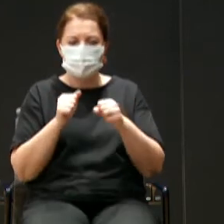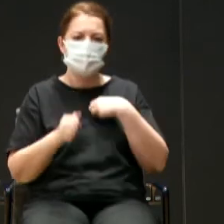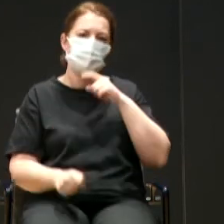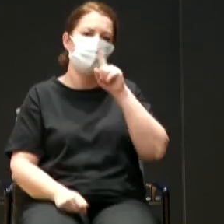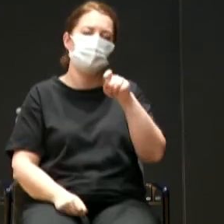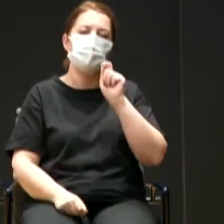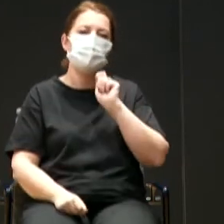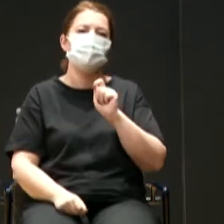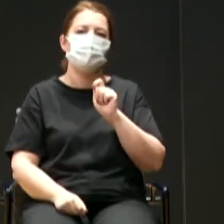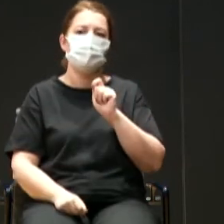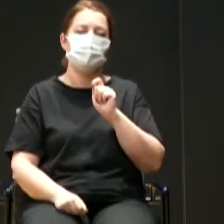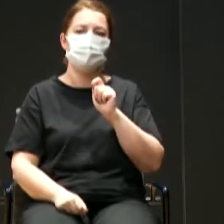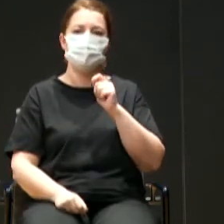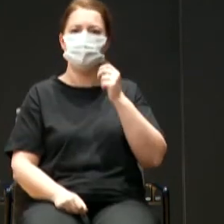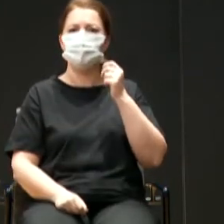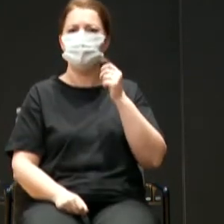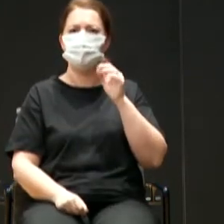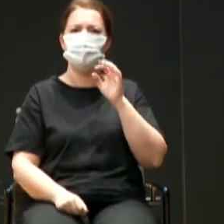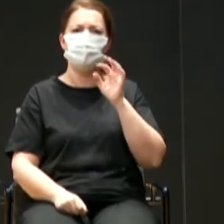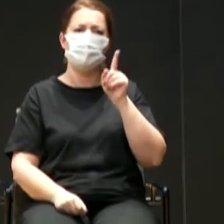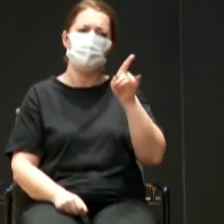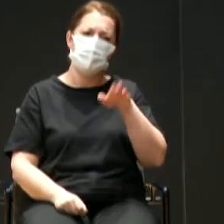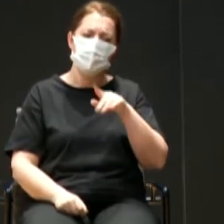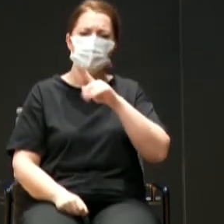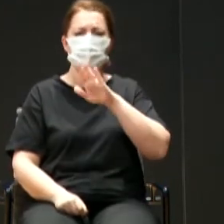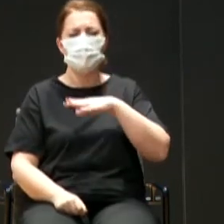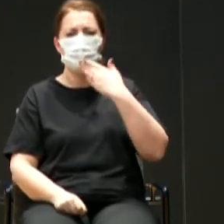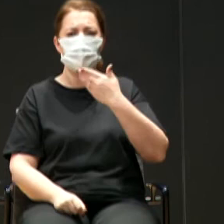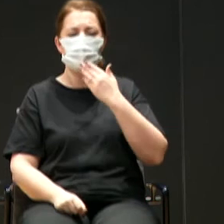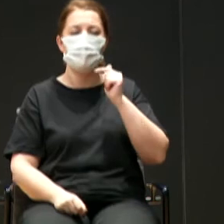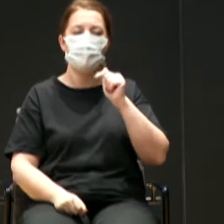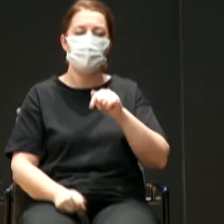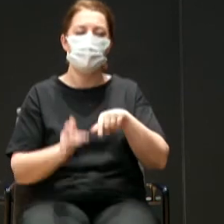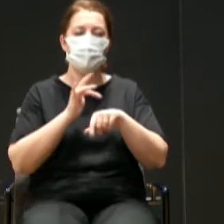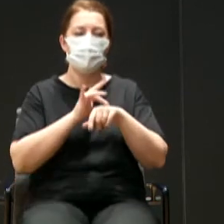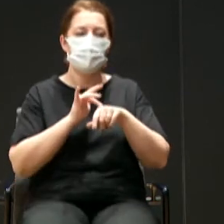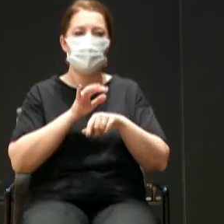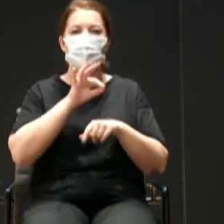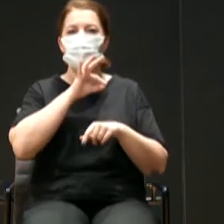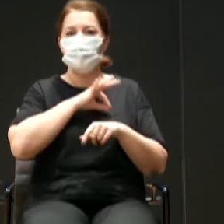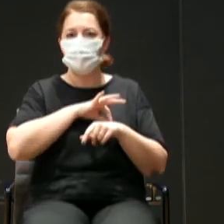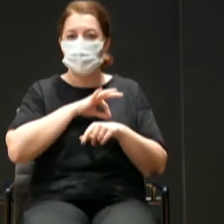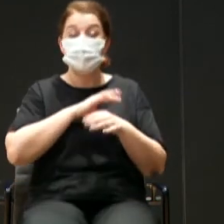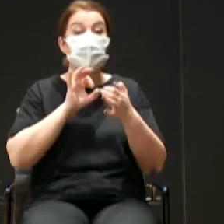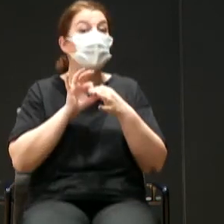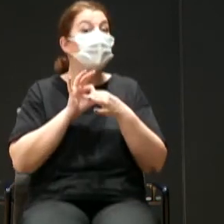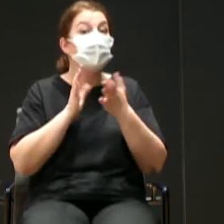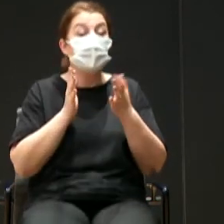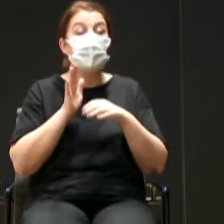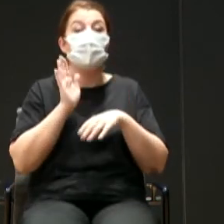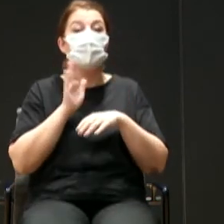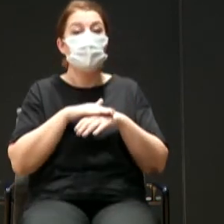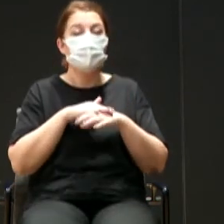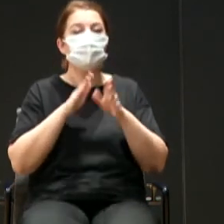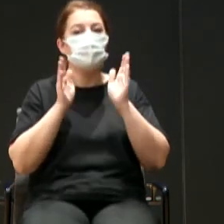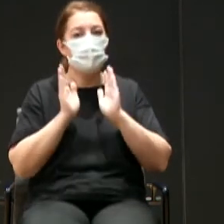soracağız. İki de bir anlatıyor. Şunu yaptık, bunu yaptık. Bu ülkeye faydalı ne yapılırsa yapılsın